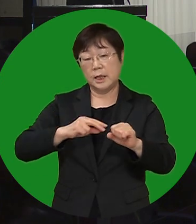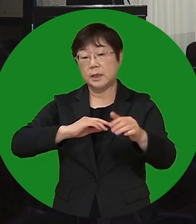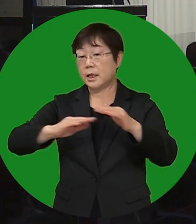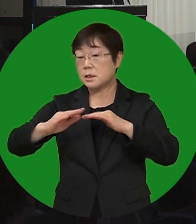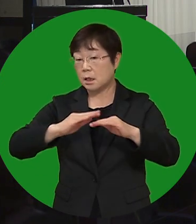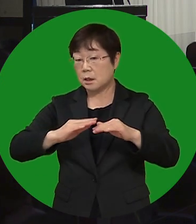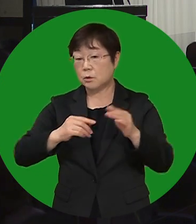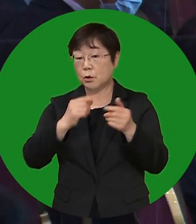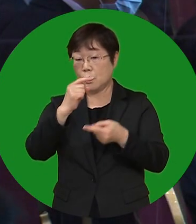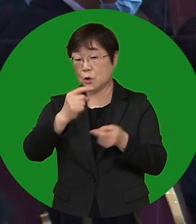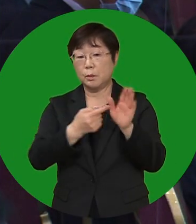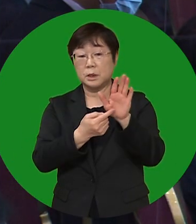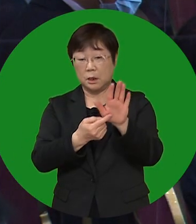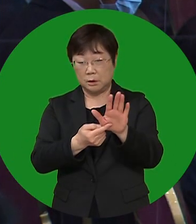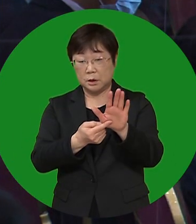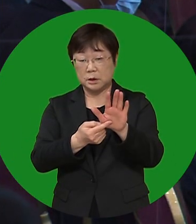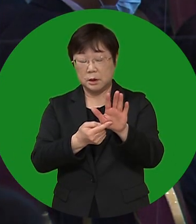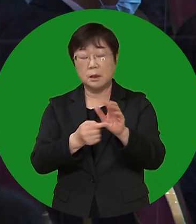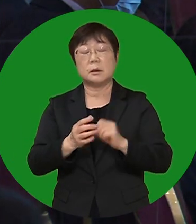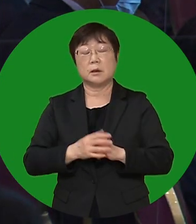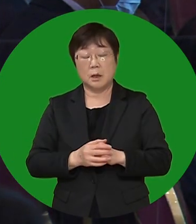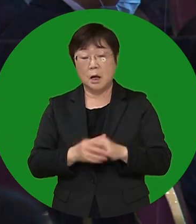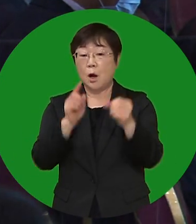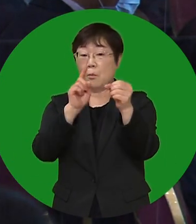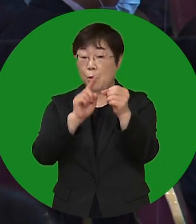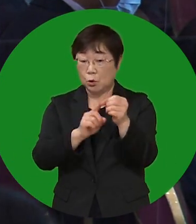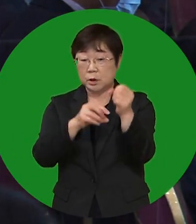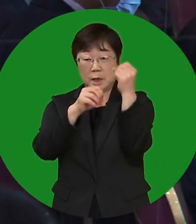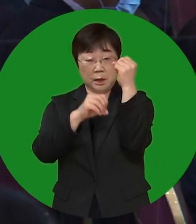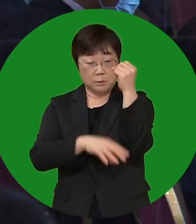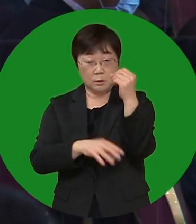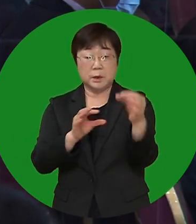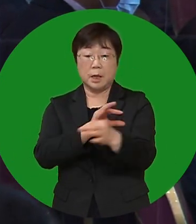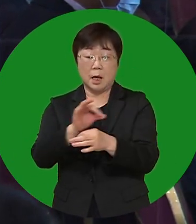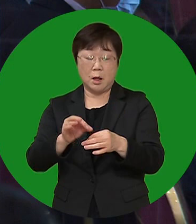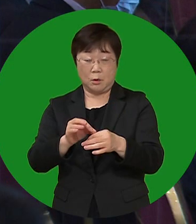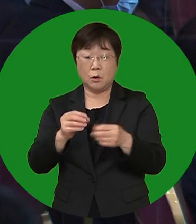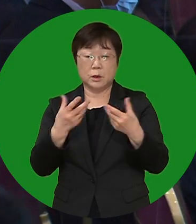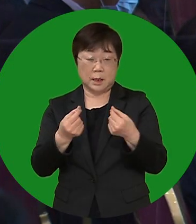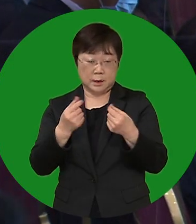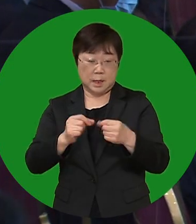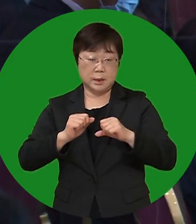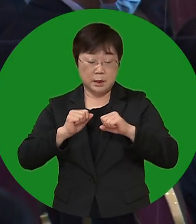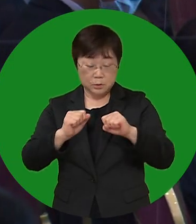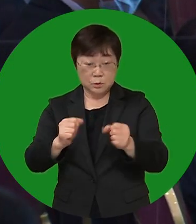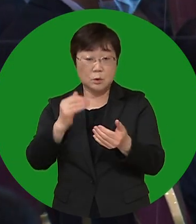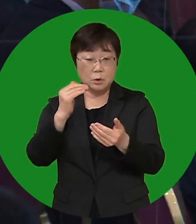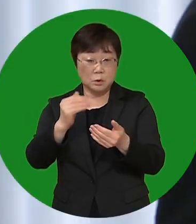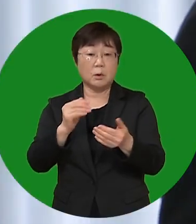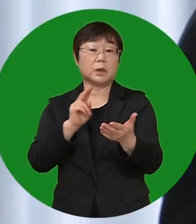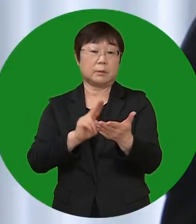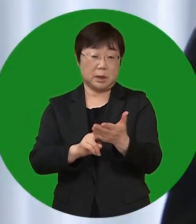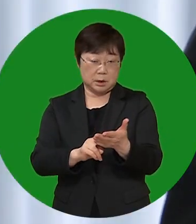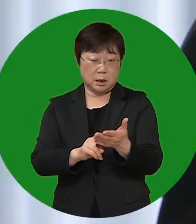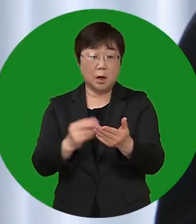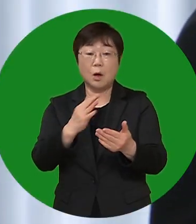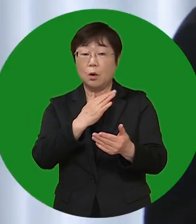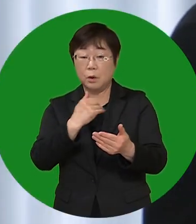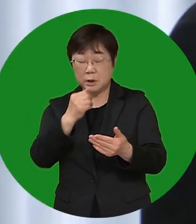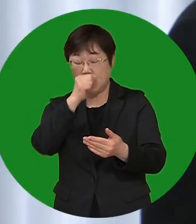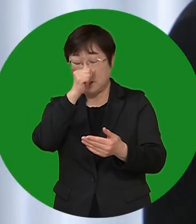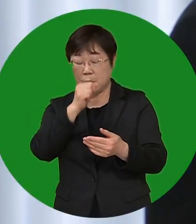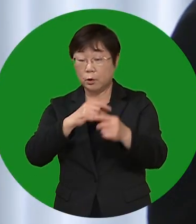一言で表しいわゆるパーカスドリブン経営を徹底して実践することといたしました私たちは